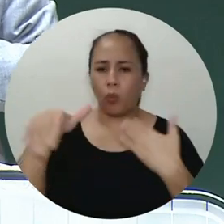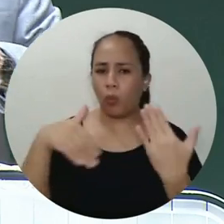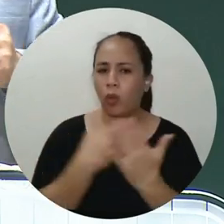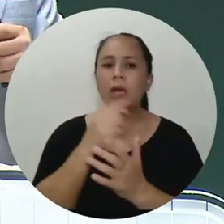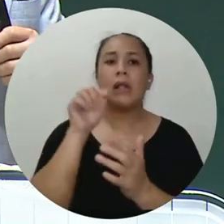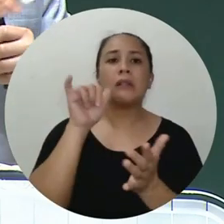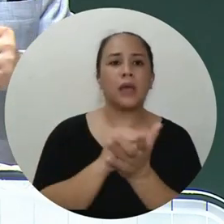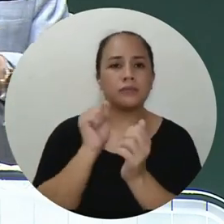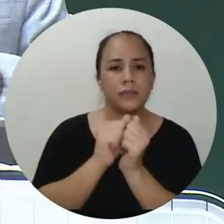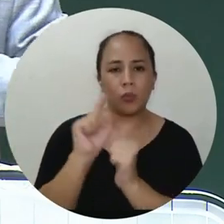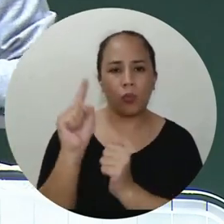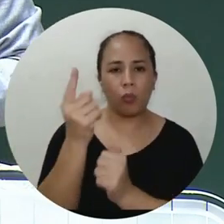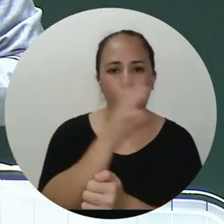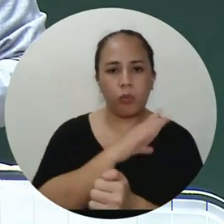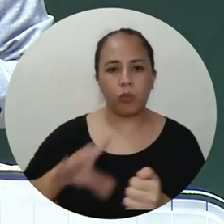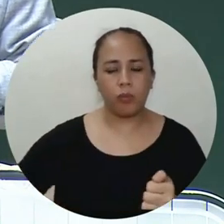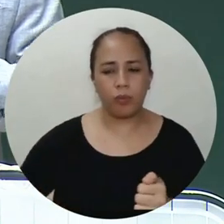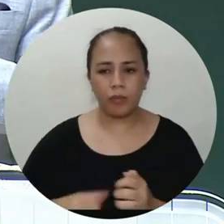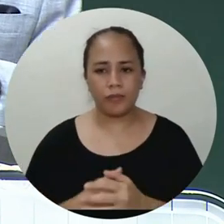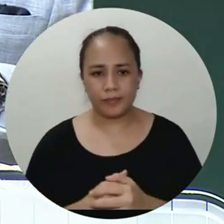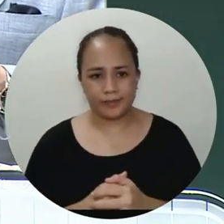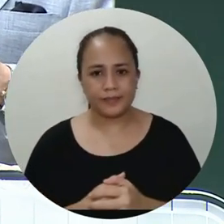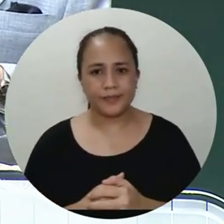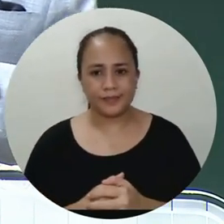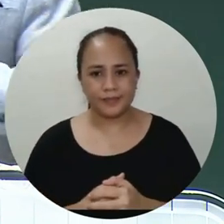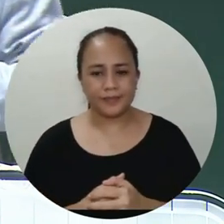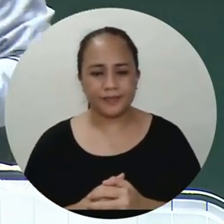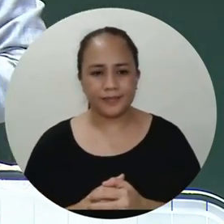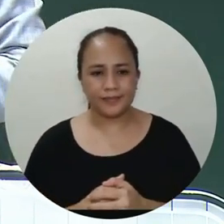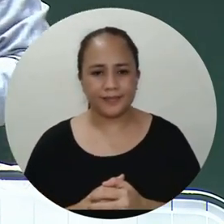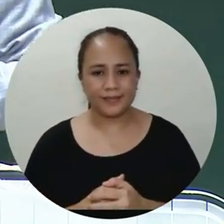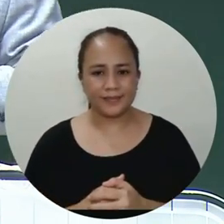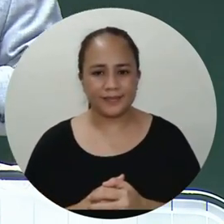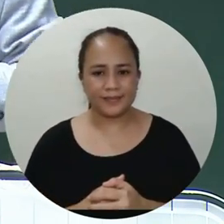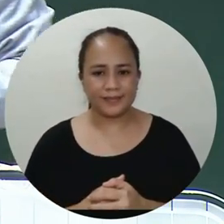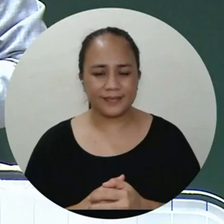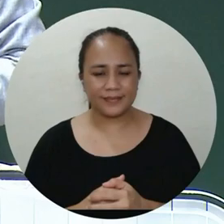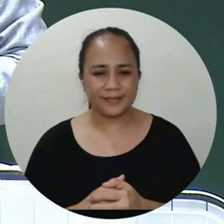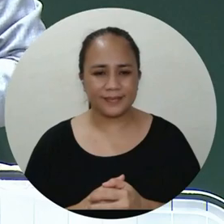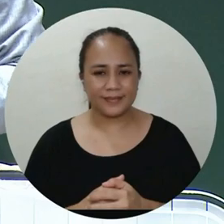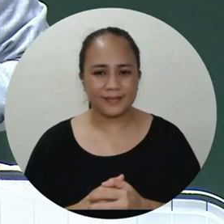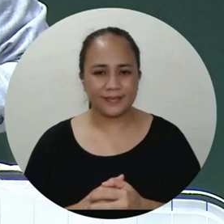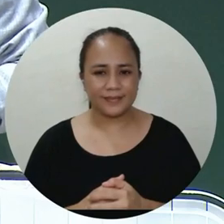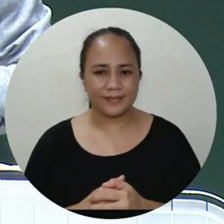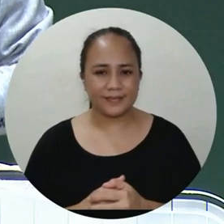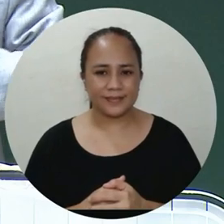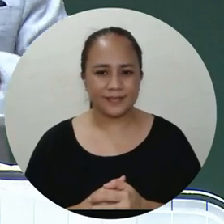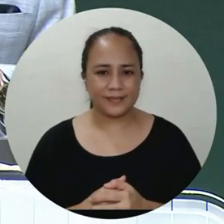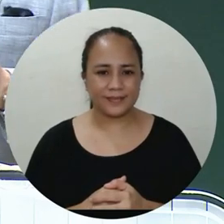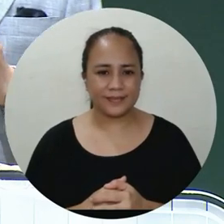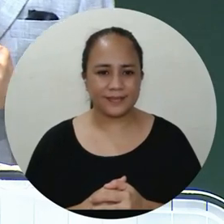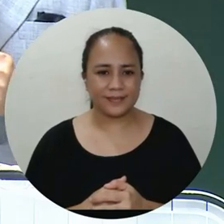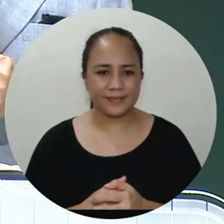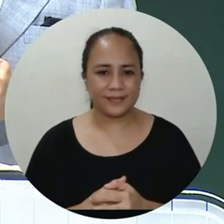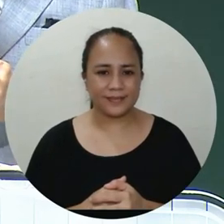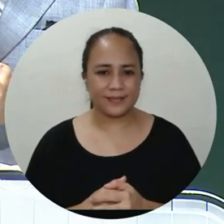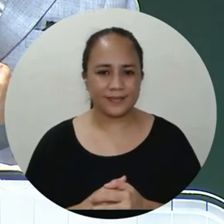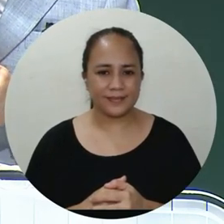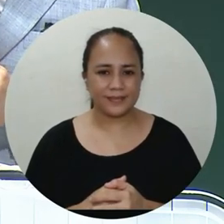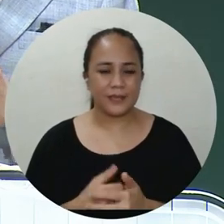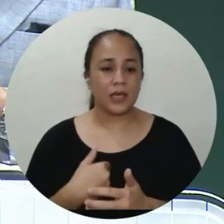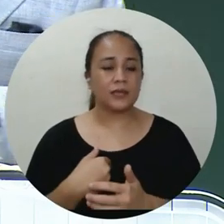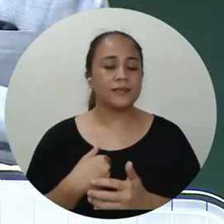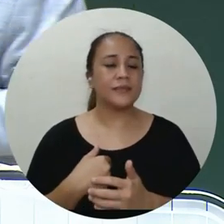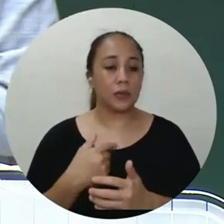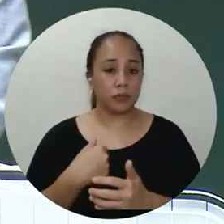Christ. 그래서 우리 옛 사람을 벗어버리고 새 사람 입으란 말은요. 이런 복음적인 체질로 완전히 바뀐 삶을 살아라 그 말이에요. And that's